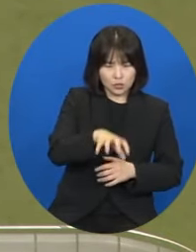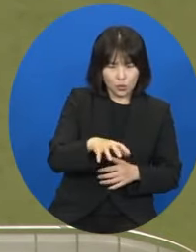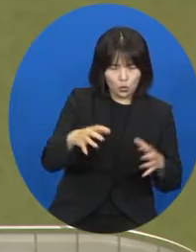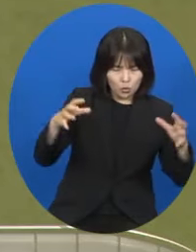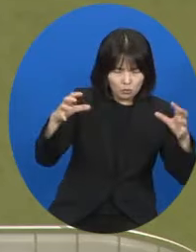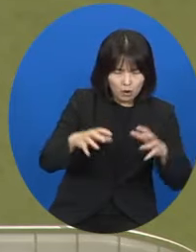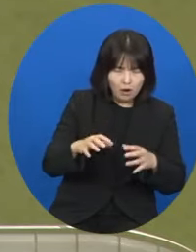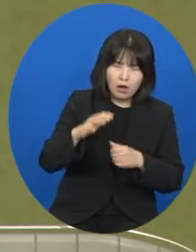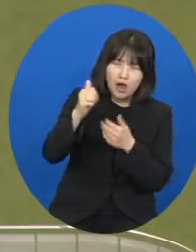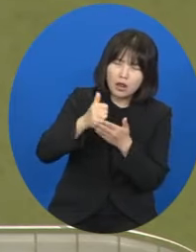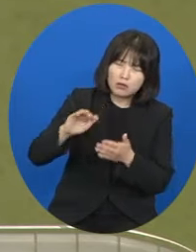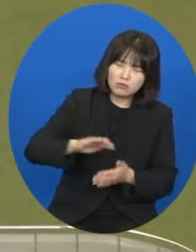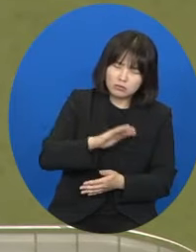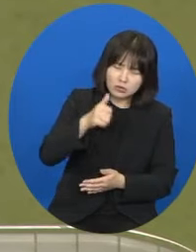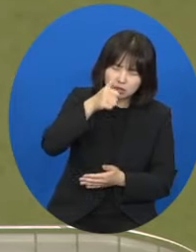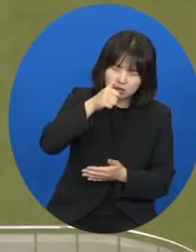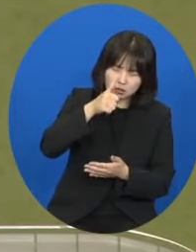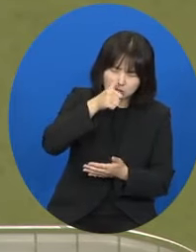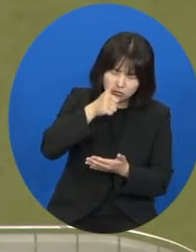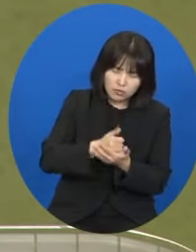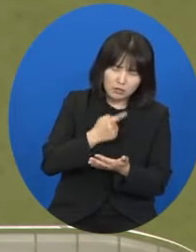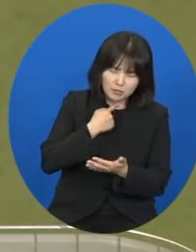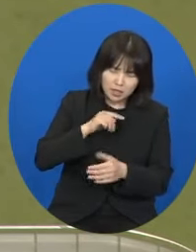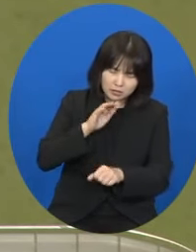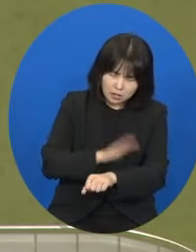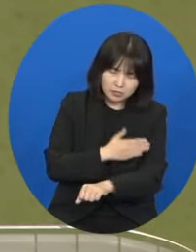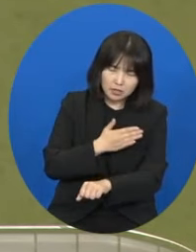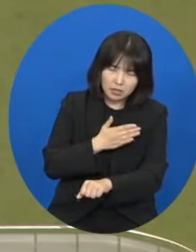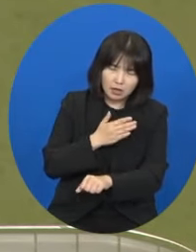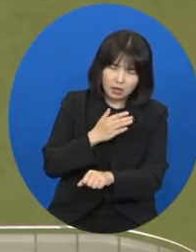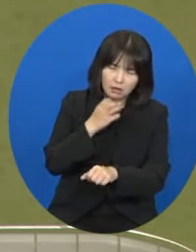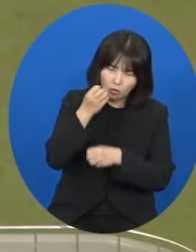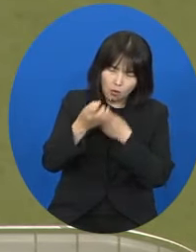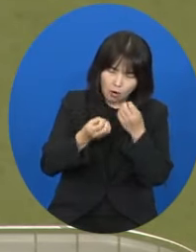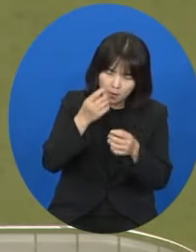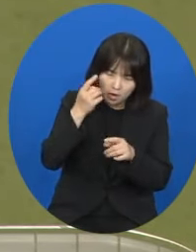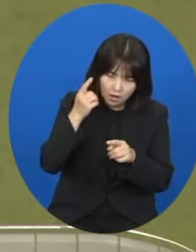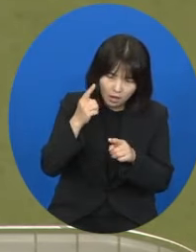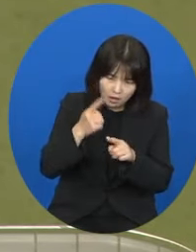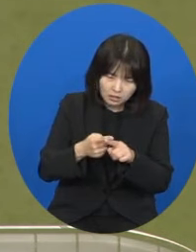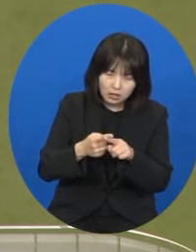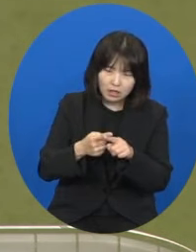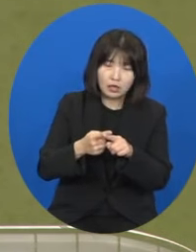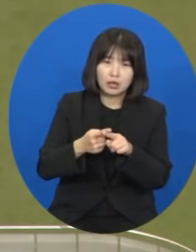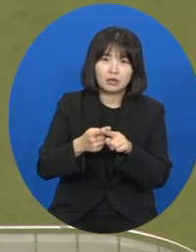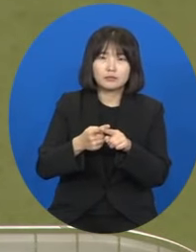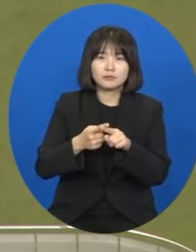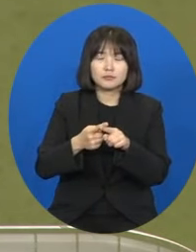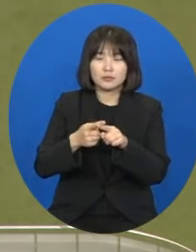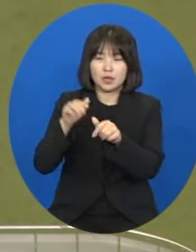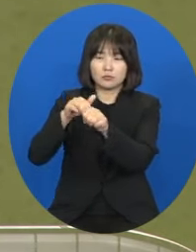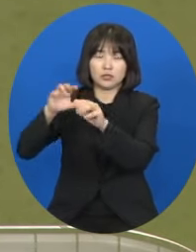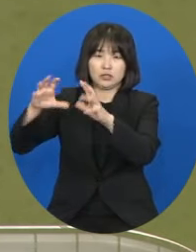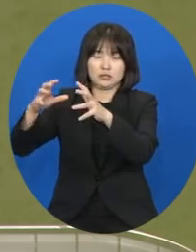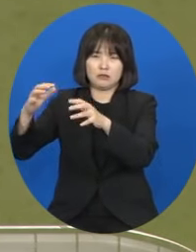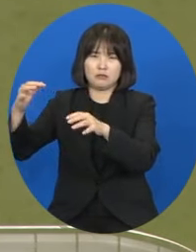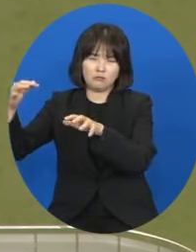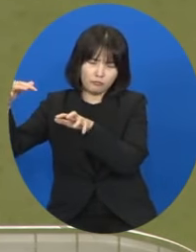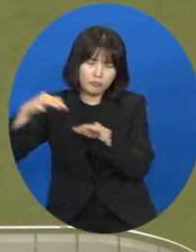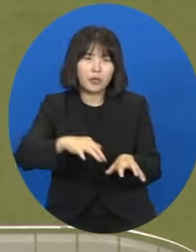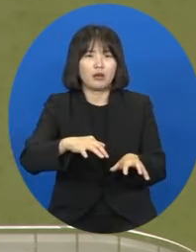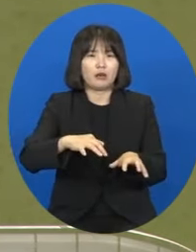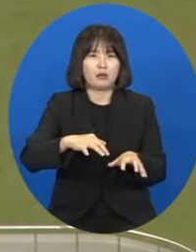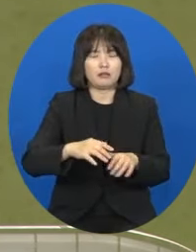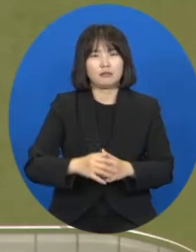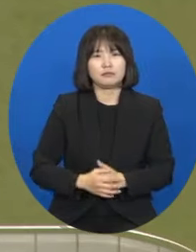잘못했습니다, 하나님께 돌아가려고 하니까 이 블레셋이 쳐들어와서 방해를 하는 겁니다. 그러면서 이 마귀가